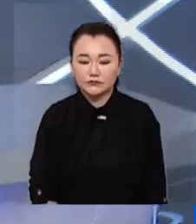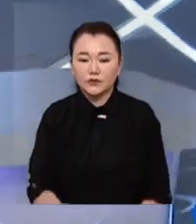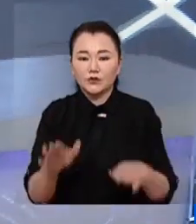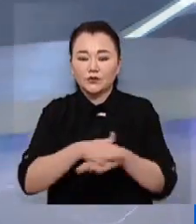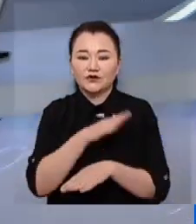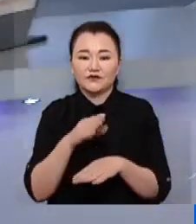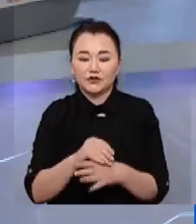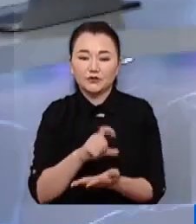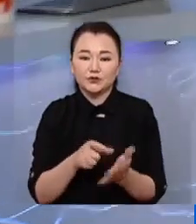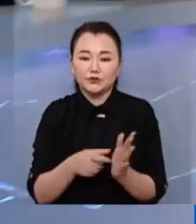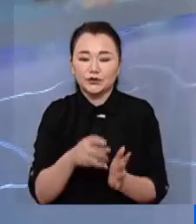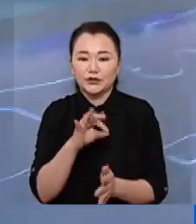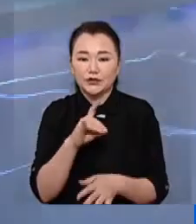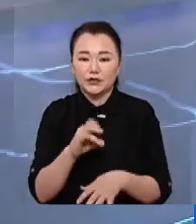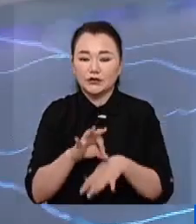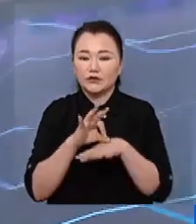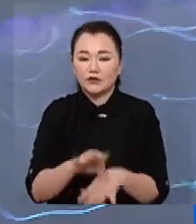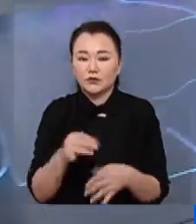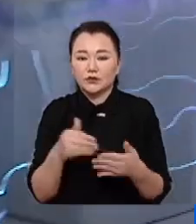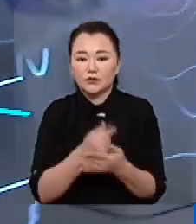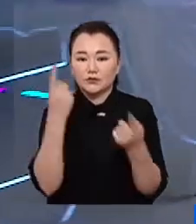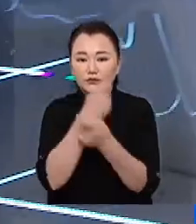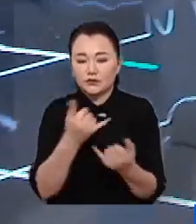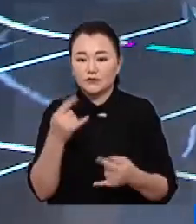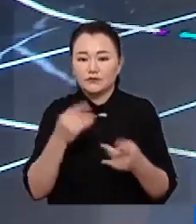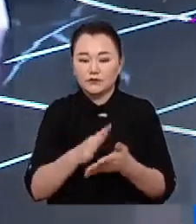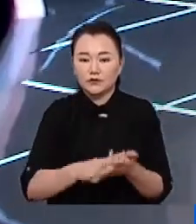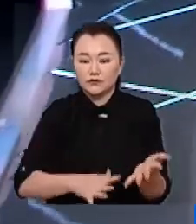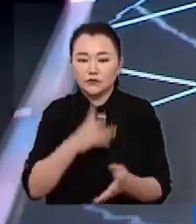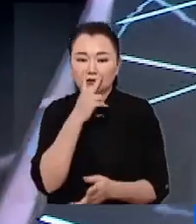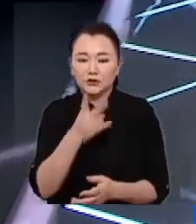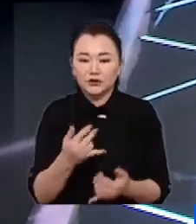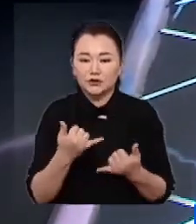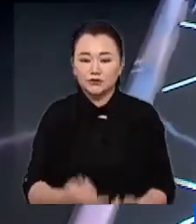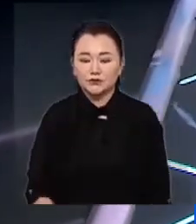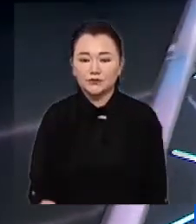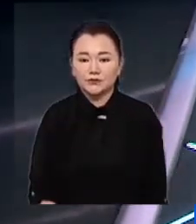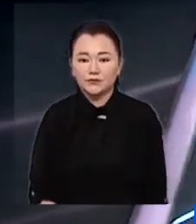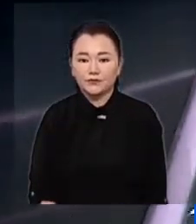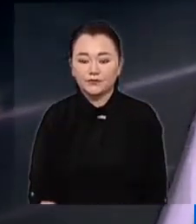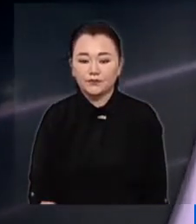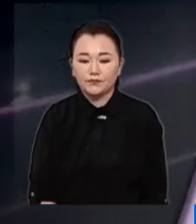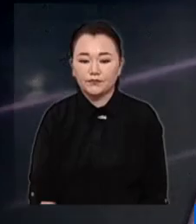Карл Икеш, студия «Домен» Ирина Евгеньева, «Информбюро» в эфире. И смотрите прямо сейчас.